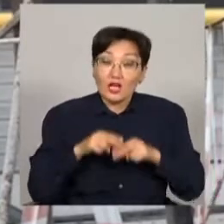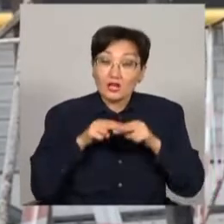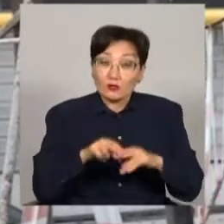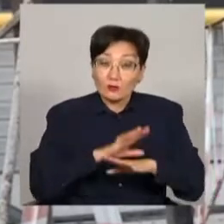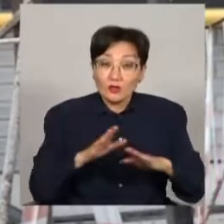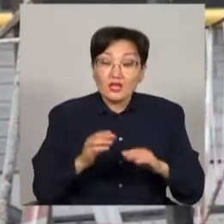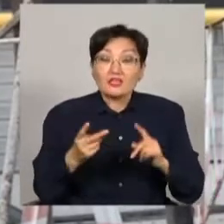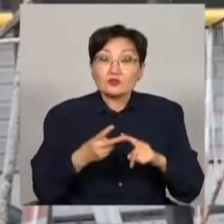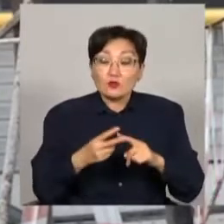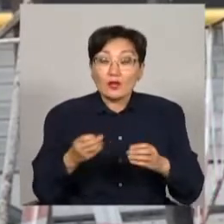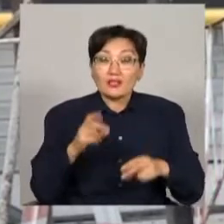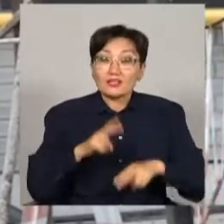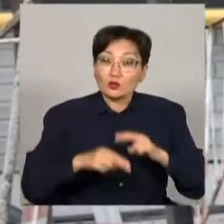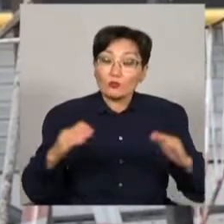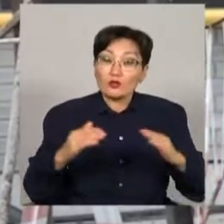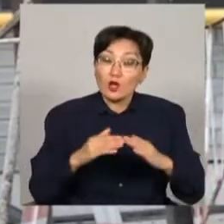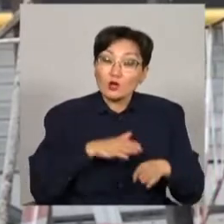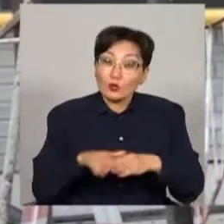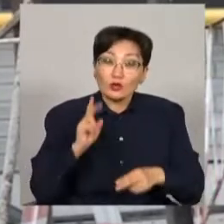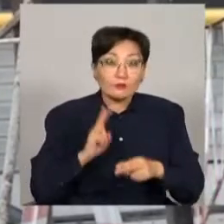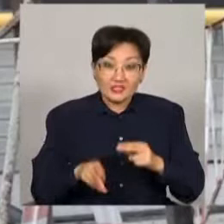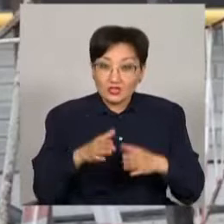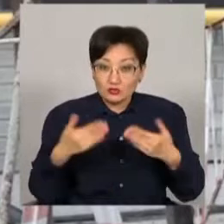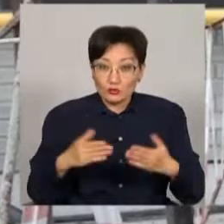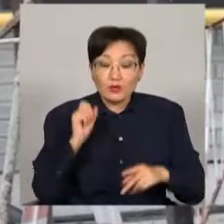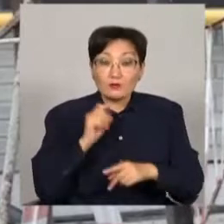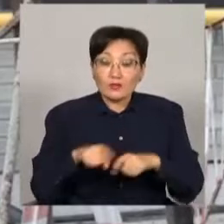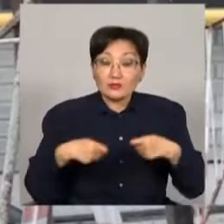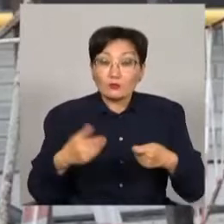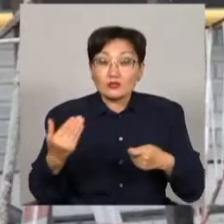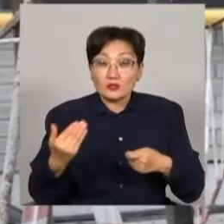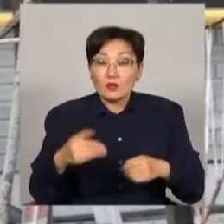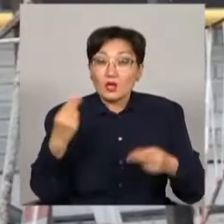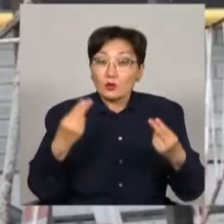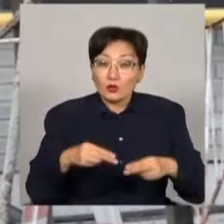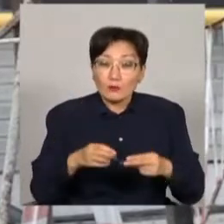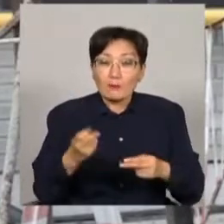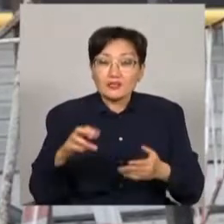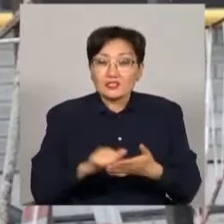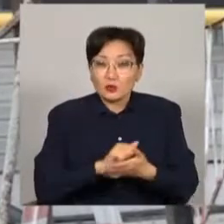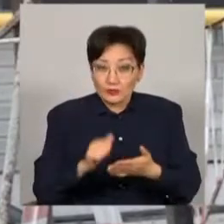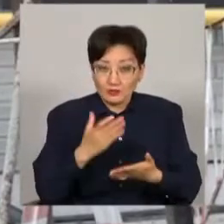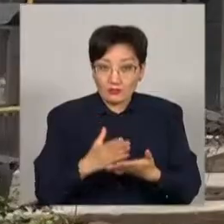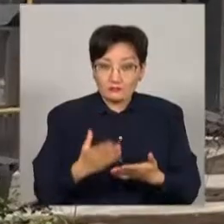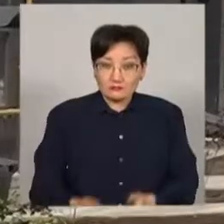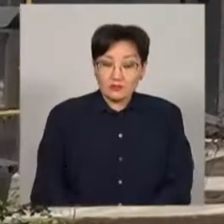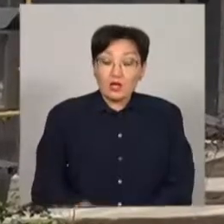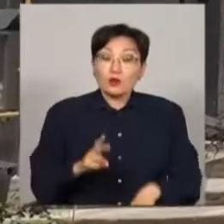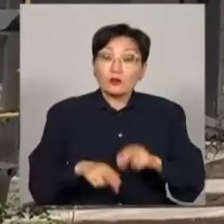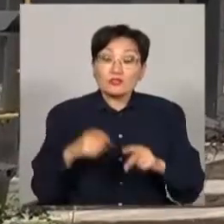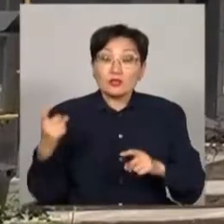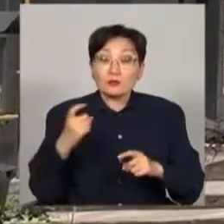аударылмады. Екіншіден әлі құрылыс нысанын толық қабылдап алмадық. Тапсырыс беруші тарапынан қол қойылмаған бірнеше ескертулер болды. Құрылыс